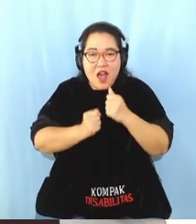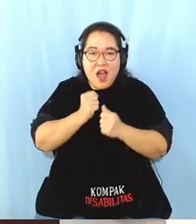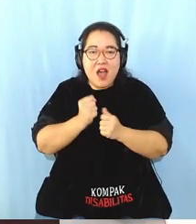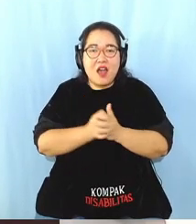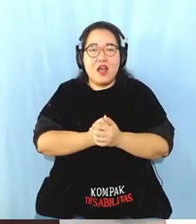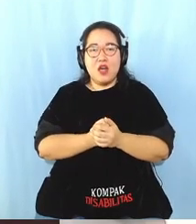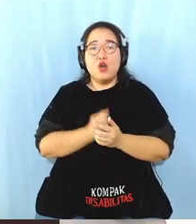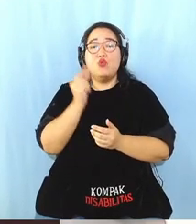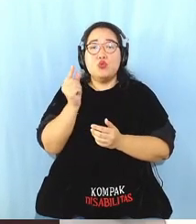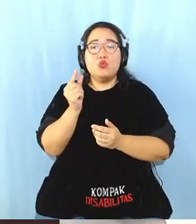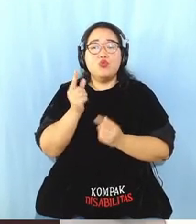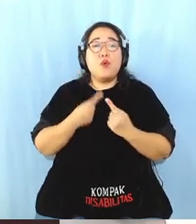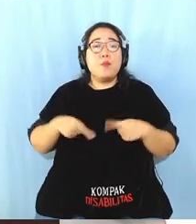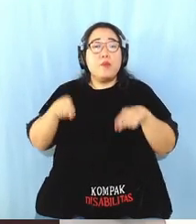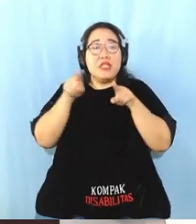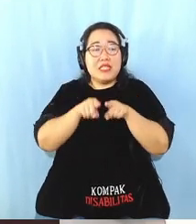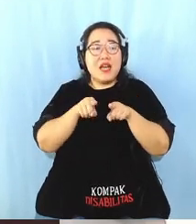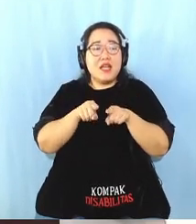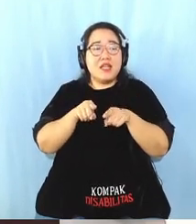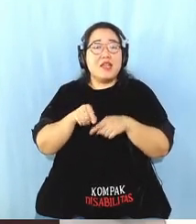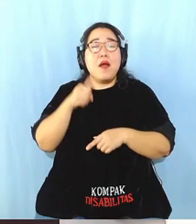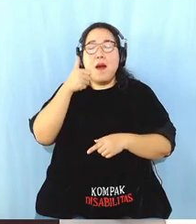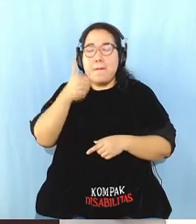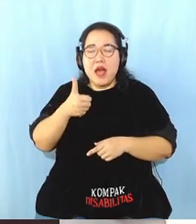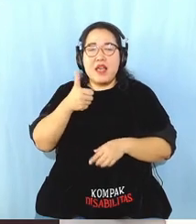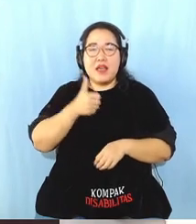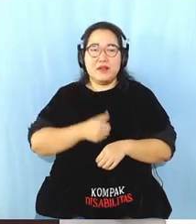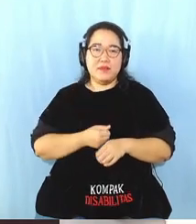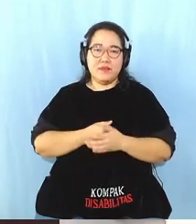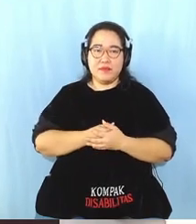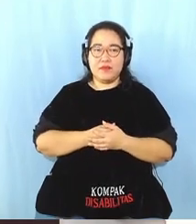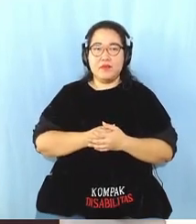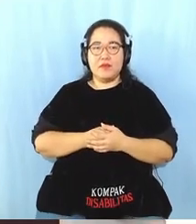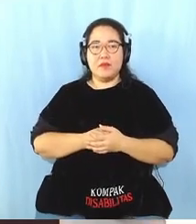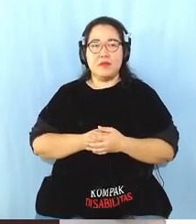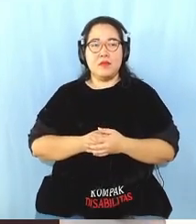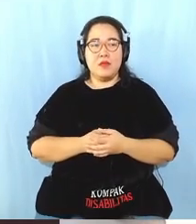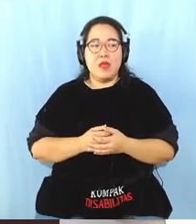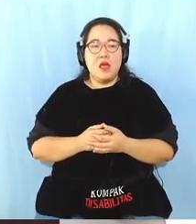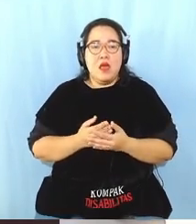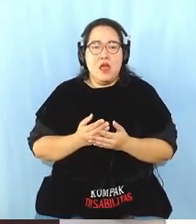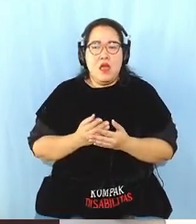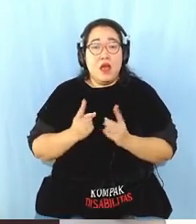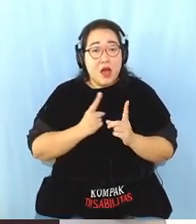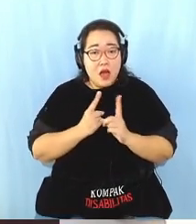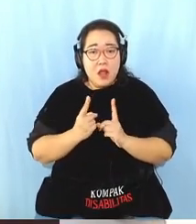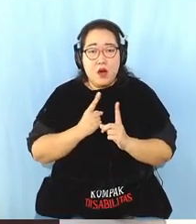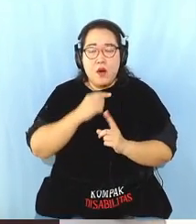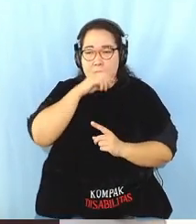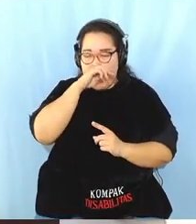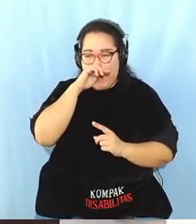Dan tatkala kita menyaksikan orang berada pada titik terbatasnya, titik nadir dari